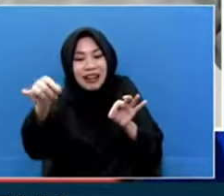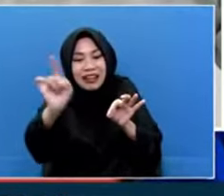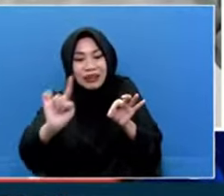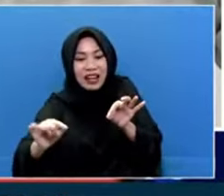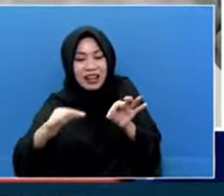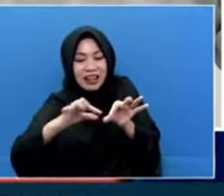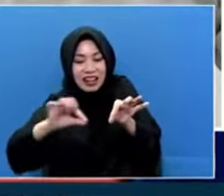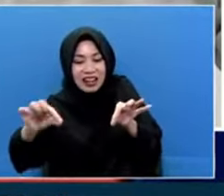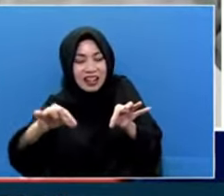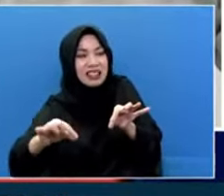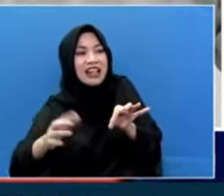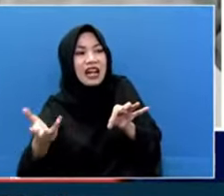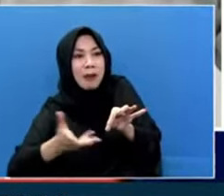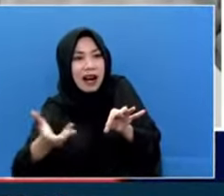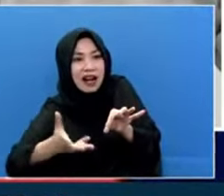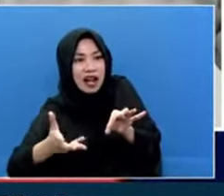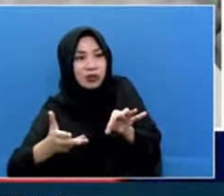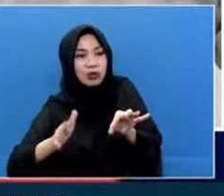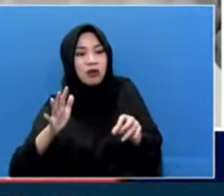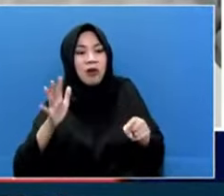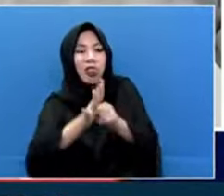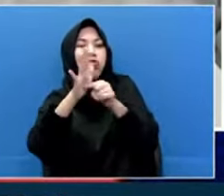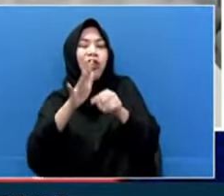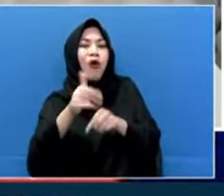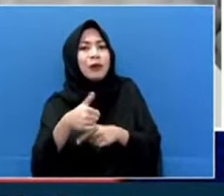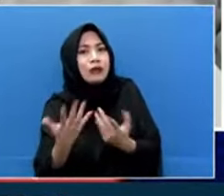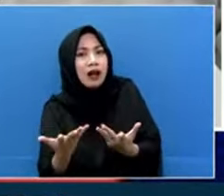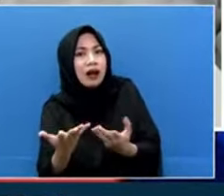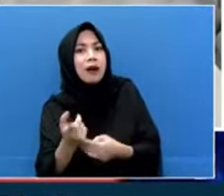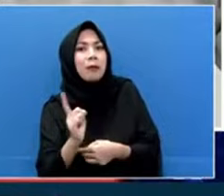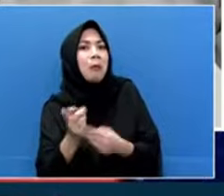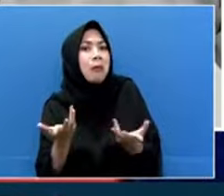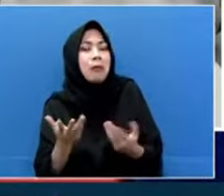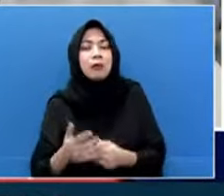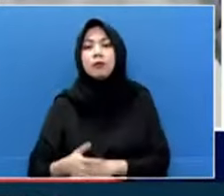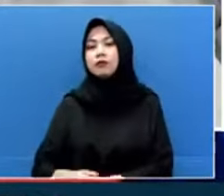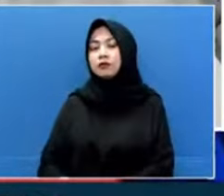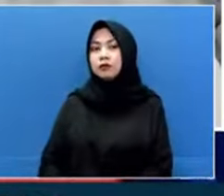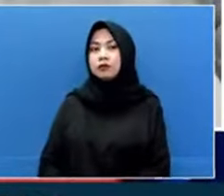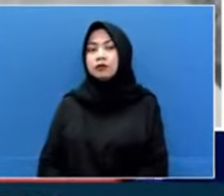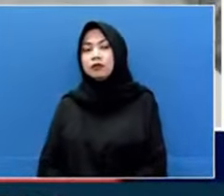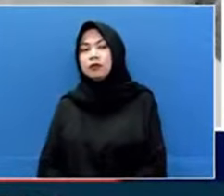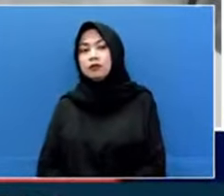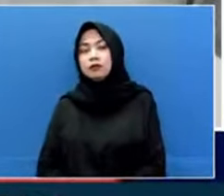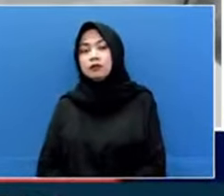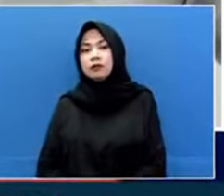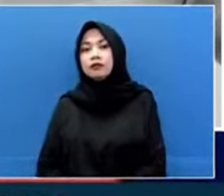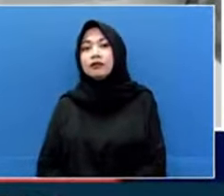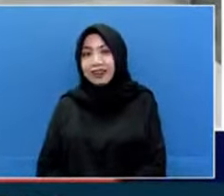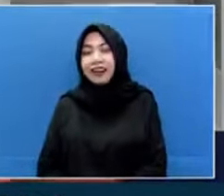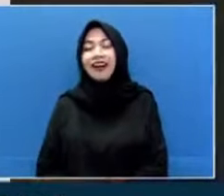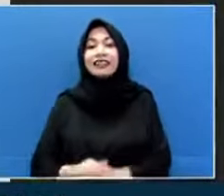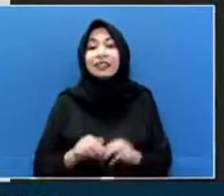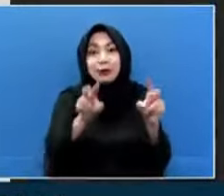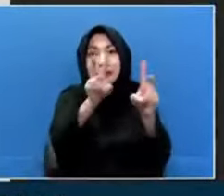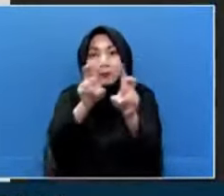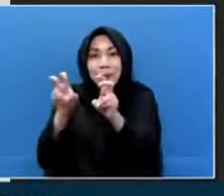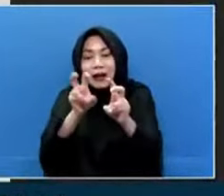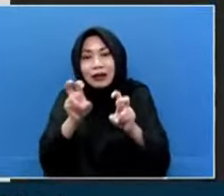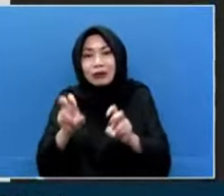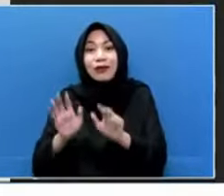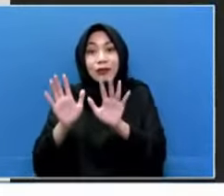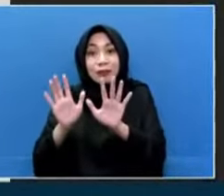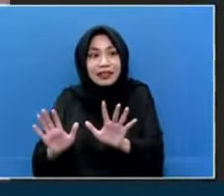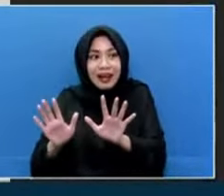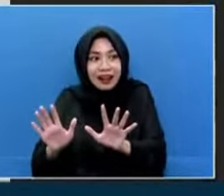kira-kira mengakibatkan korban hingga meninggal dunia Iya kalau untuk sementara dari kejadian yang